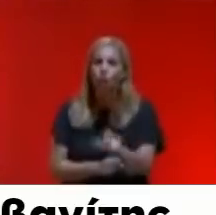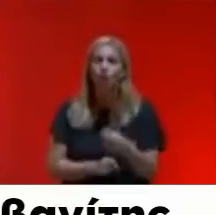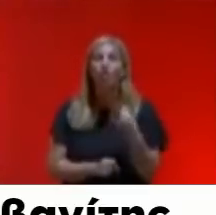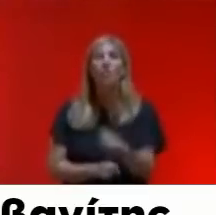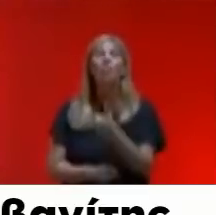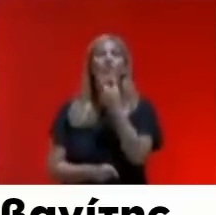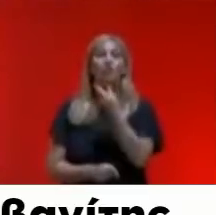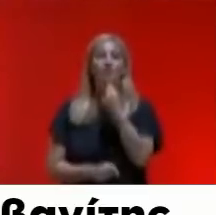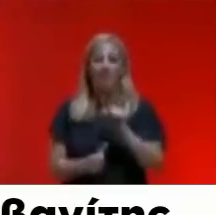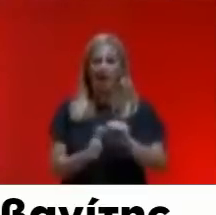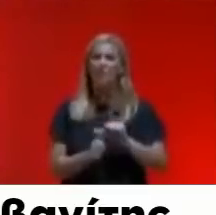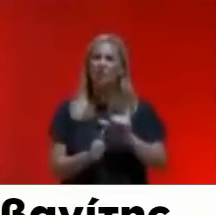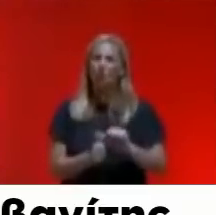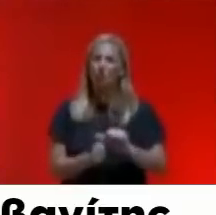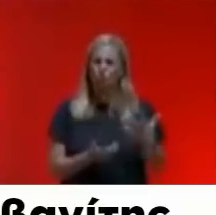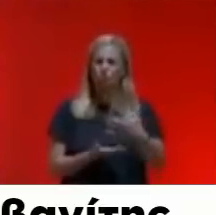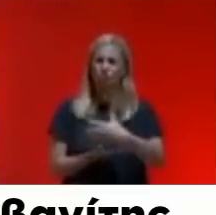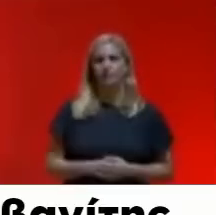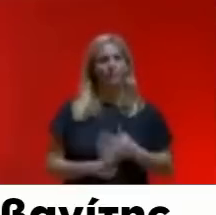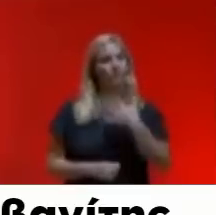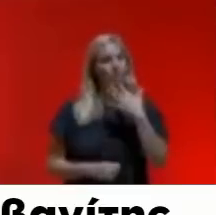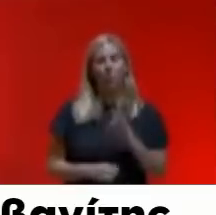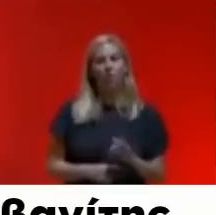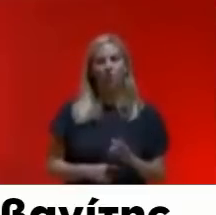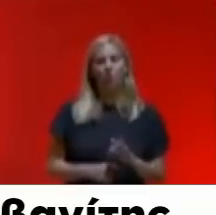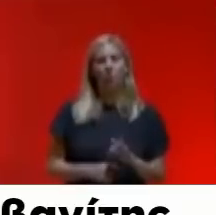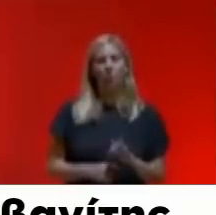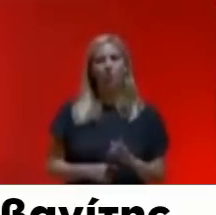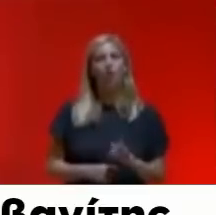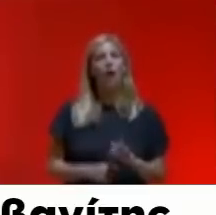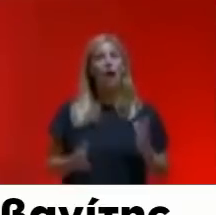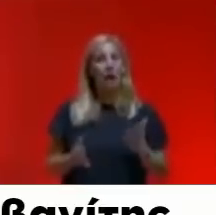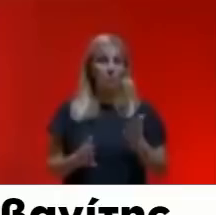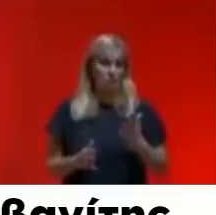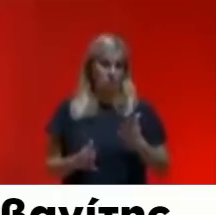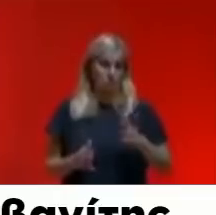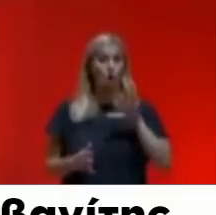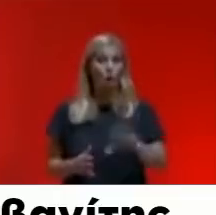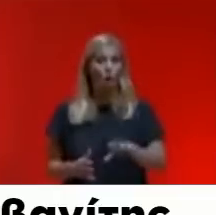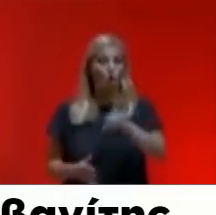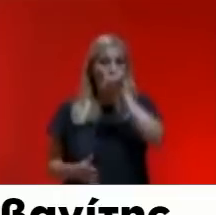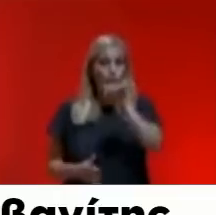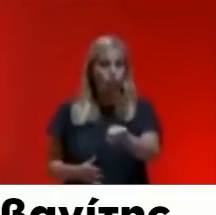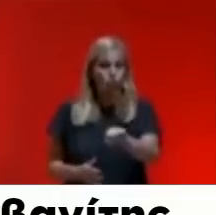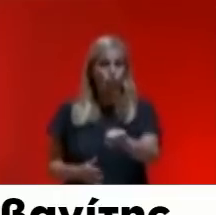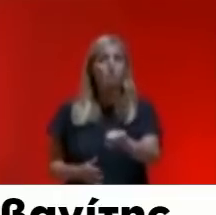υποψήφοι. Θα αλλάξει, εκτιμάς, αυτό την ισορροπία δυνάμεων στην εσωκομματική αυτή